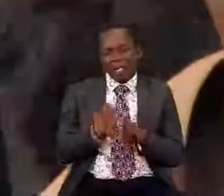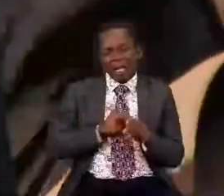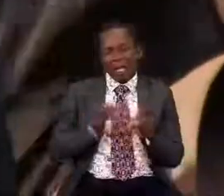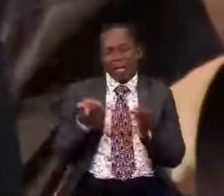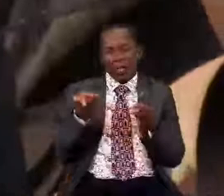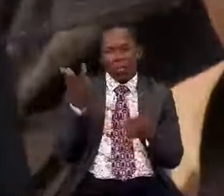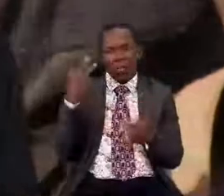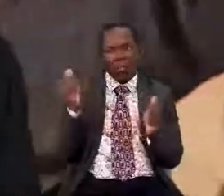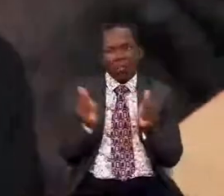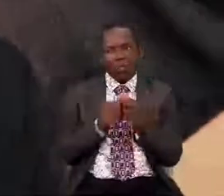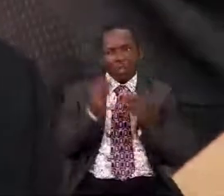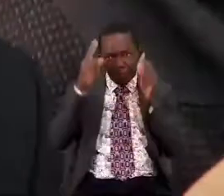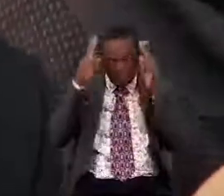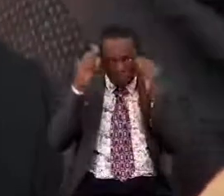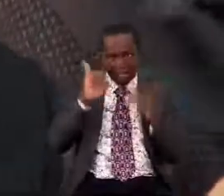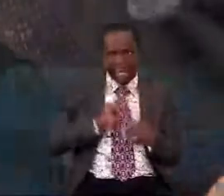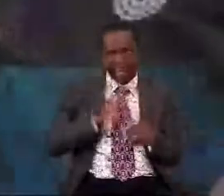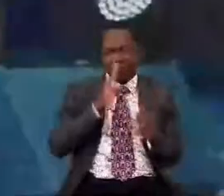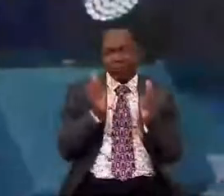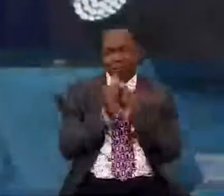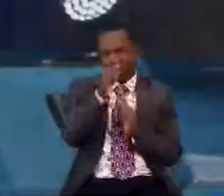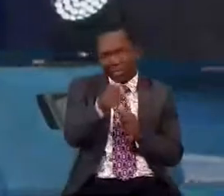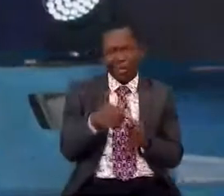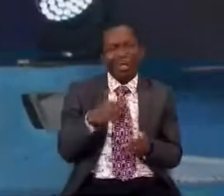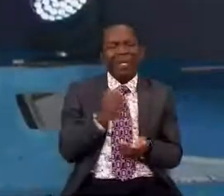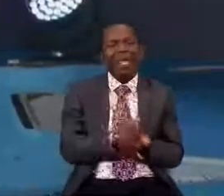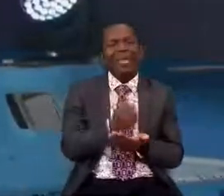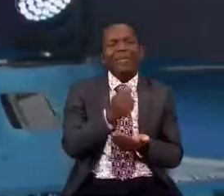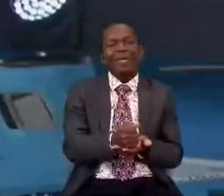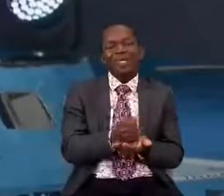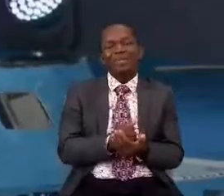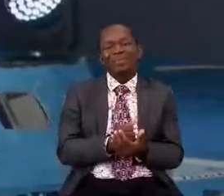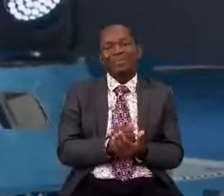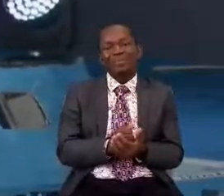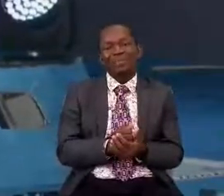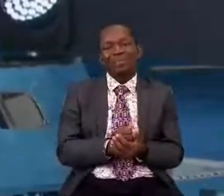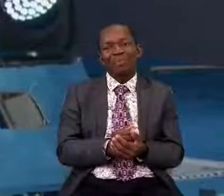Il faut un grand amen là-bas, hein. Il dit, je serai avec toi.